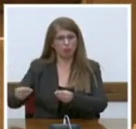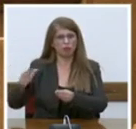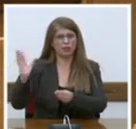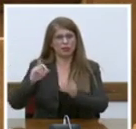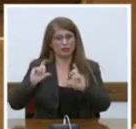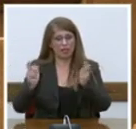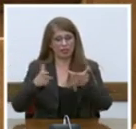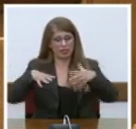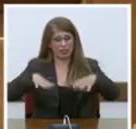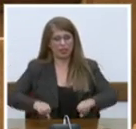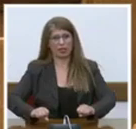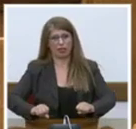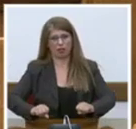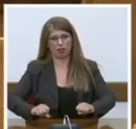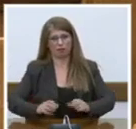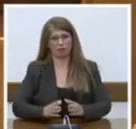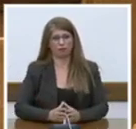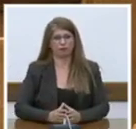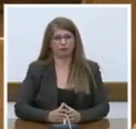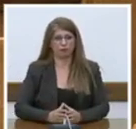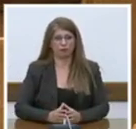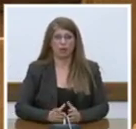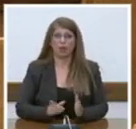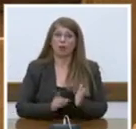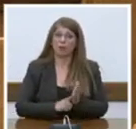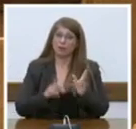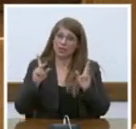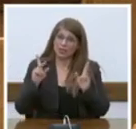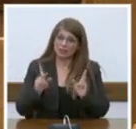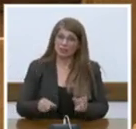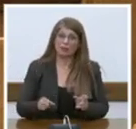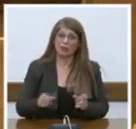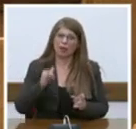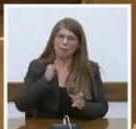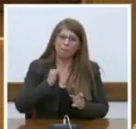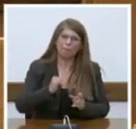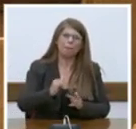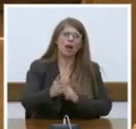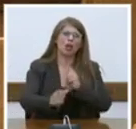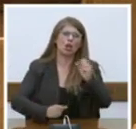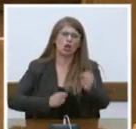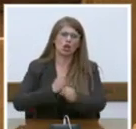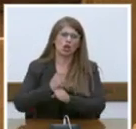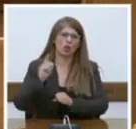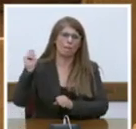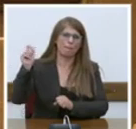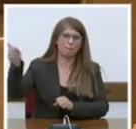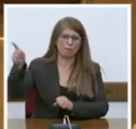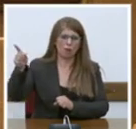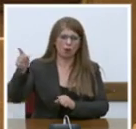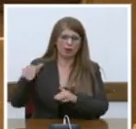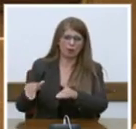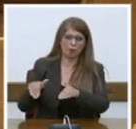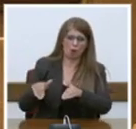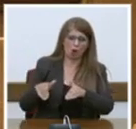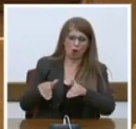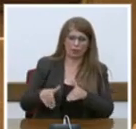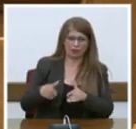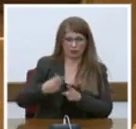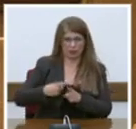μας κυριαρχίας. Πρέπει να πάψει επιτέλους η μακροχρόνιος πολιτική της υποχωρητικότητας και